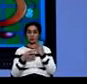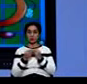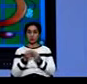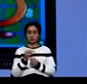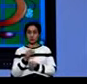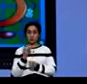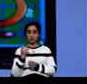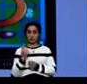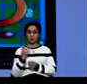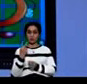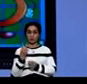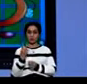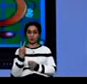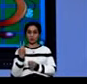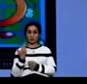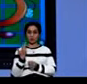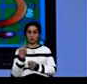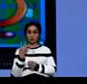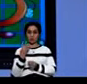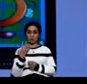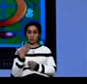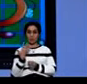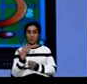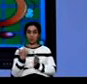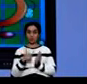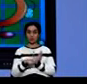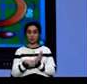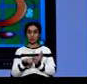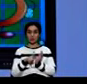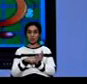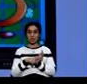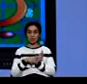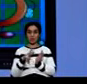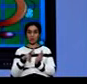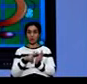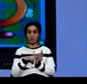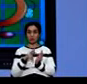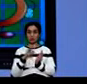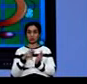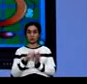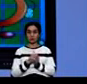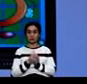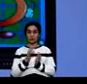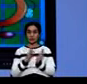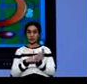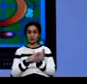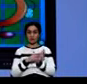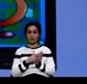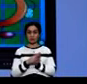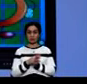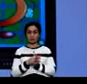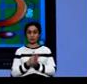вместе. Одна, две, три, четыре, пять, шесть, семь, восемь,